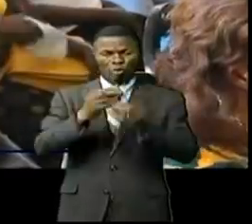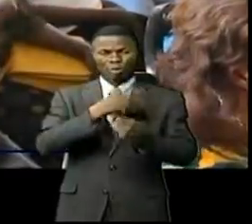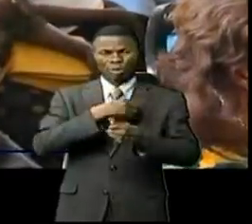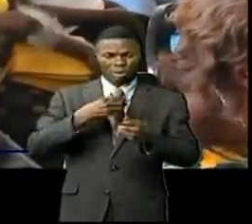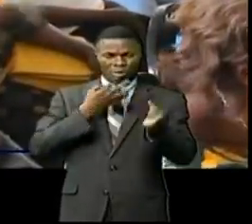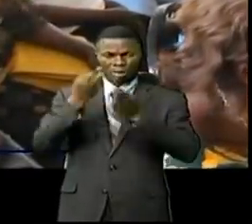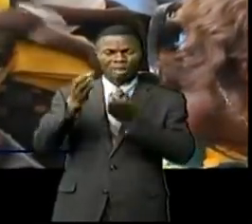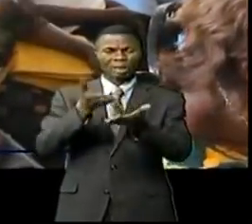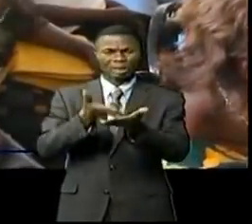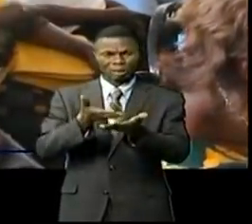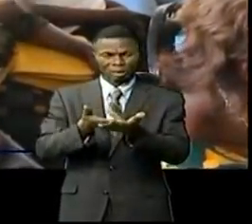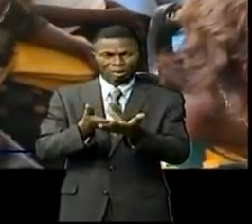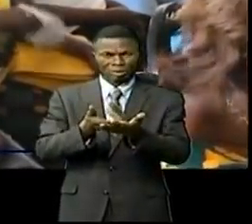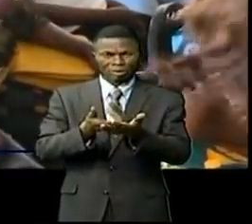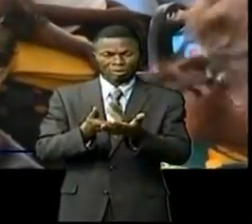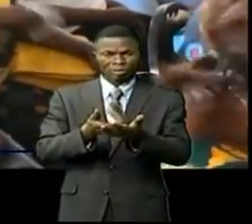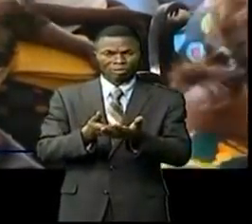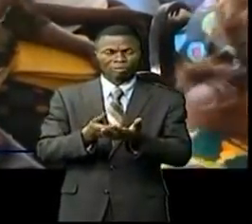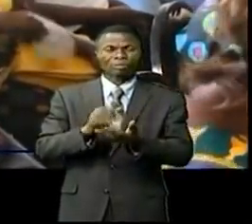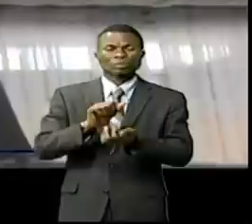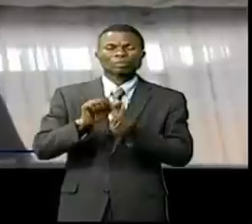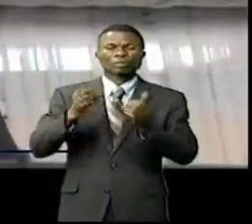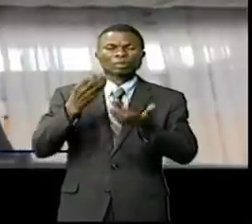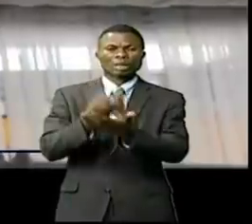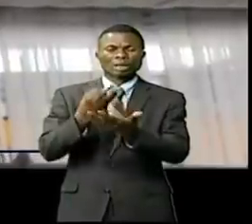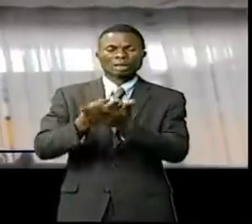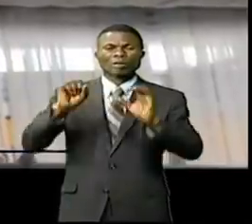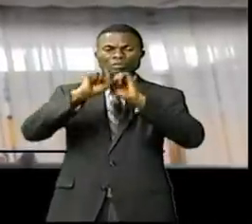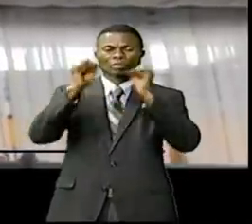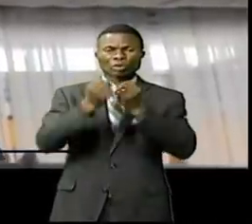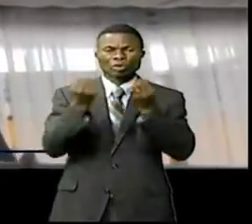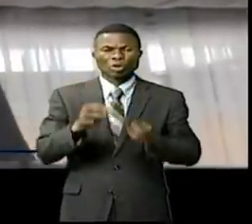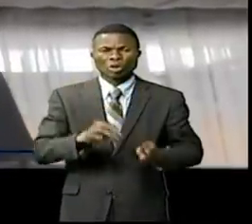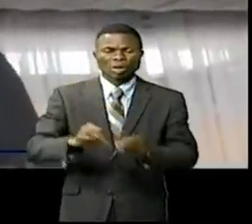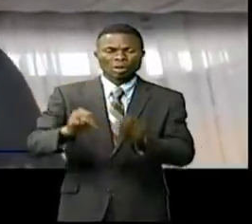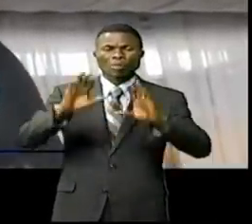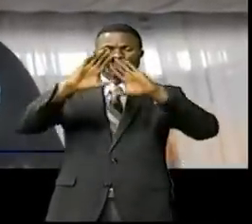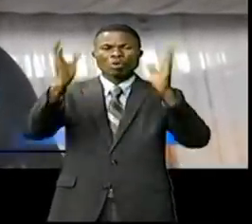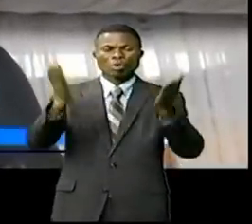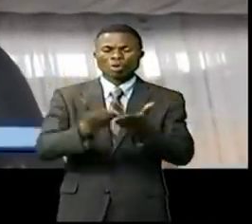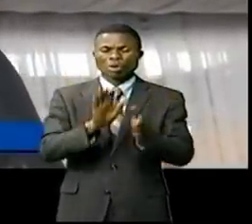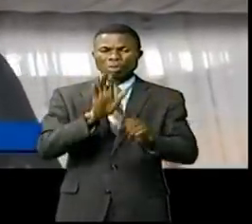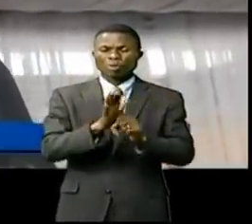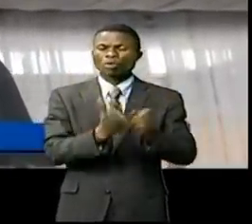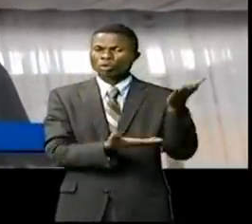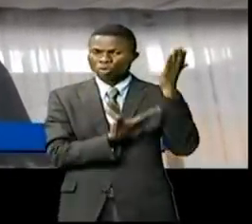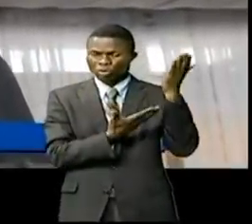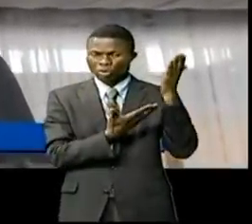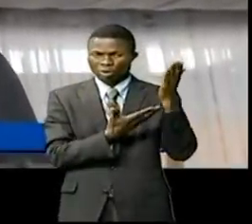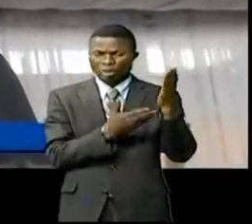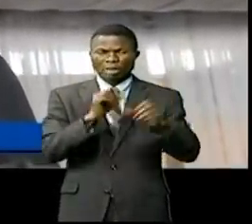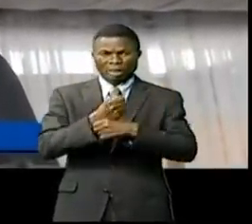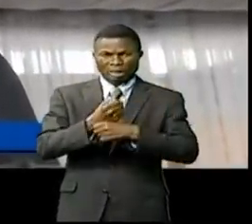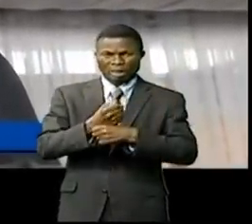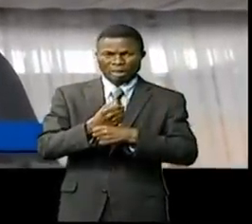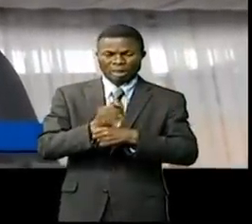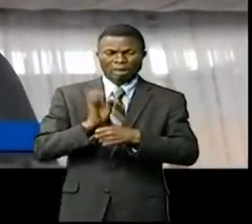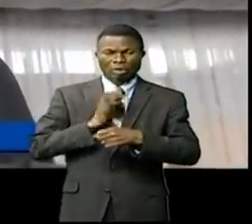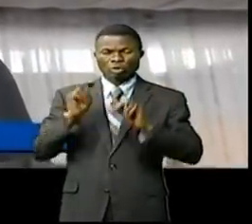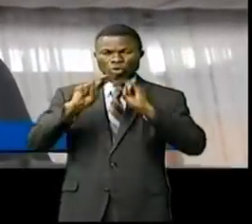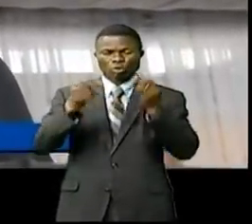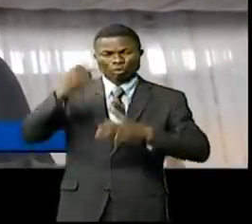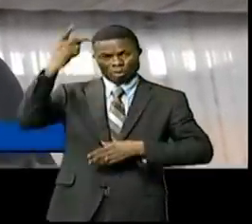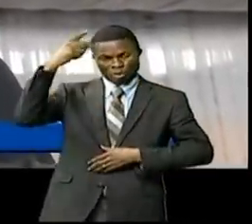Ornella Yenamaou. Le fonds social est donc un mécanisme communautaire important mis en place par notre parti